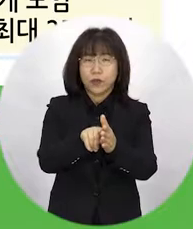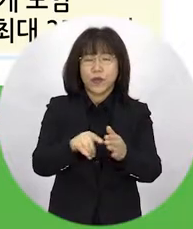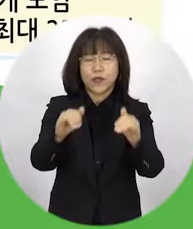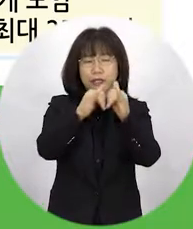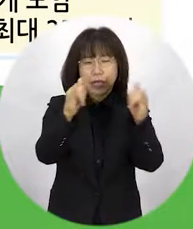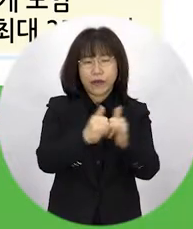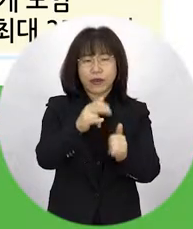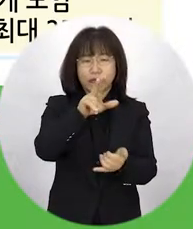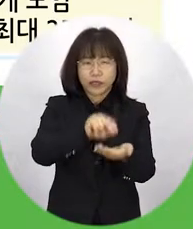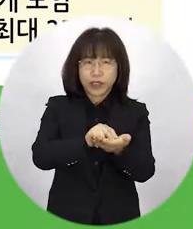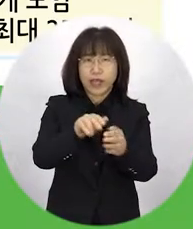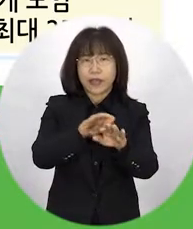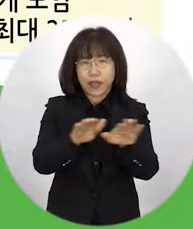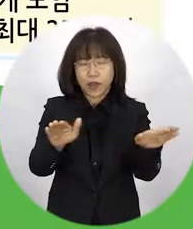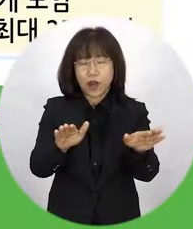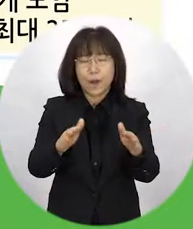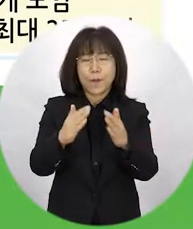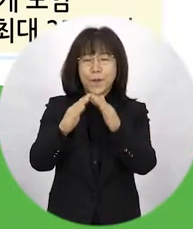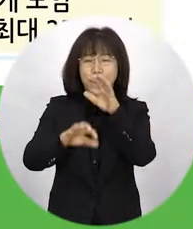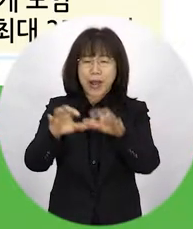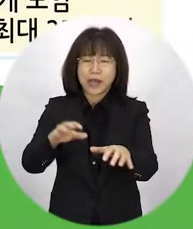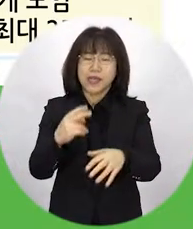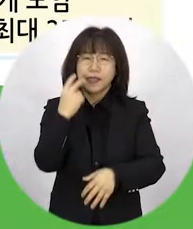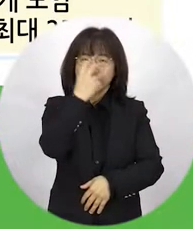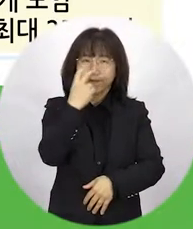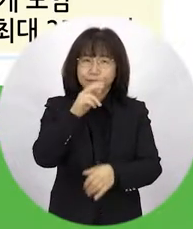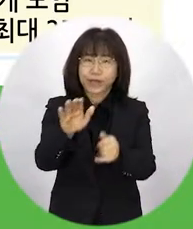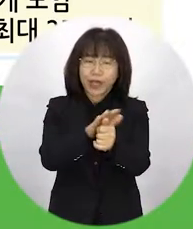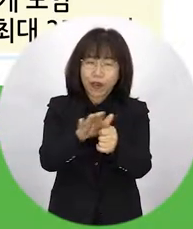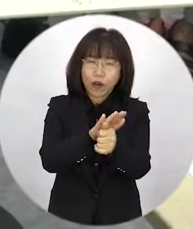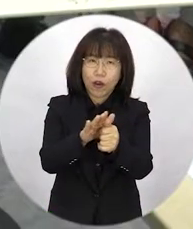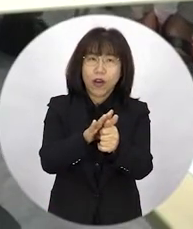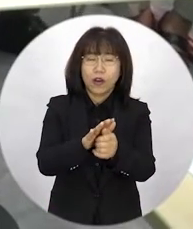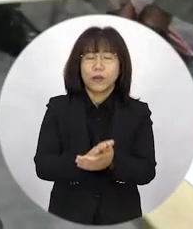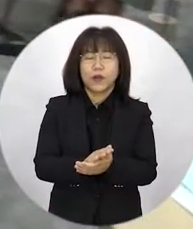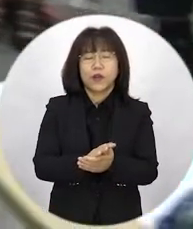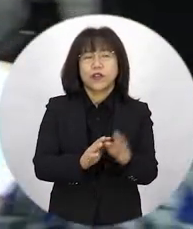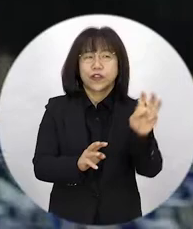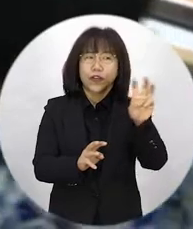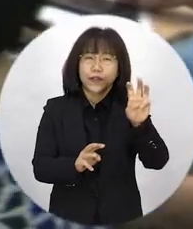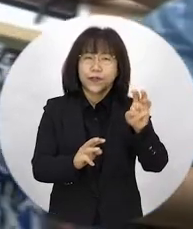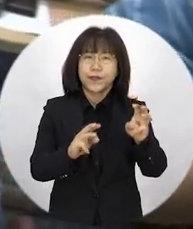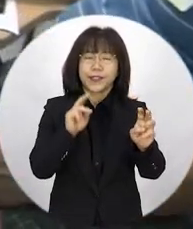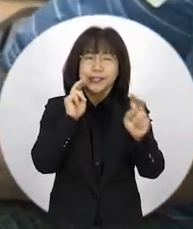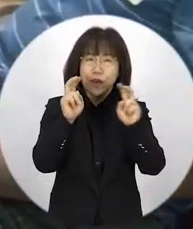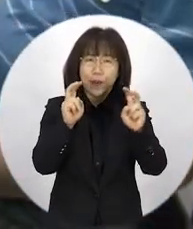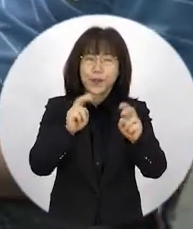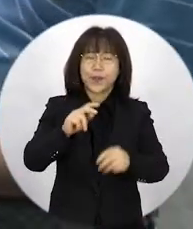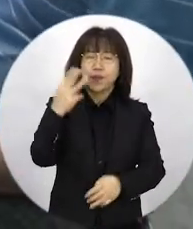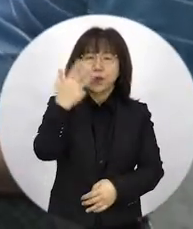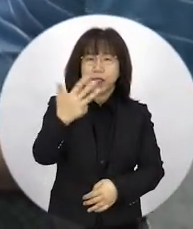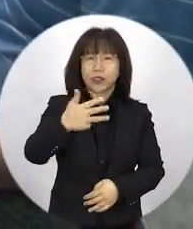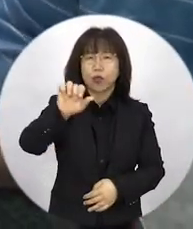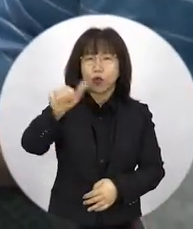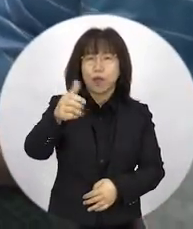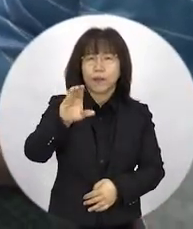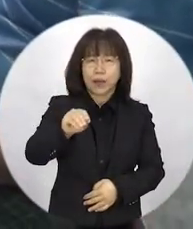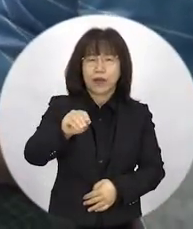가치형, 사회 문제 해결형, 마을 케어로 나뉘며 30개 사업에 모두 8,500만 원을 지원할